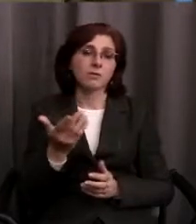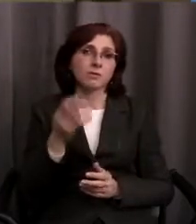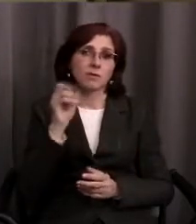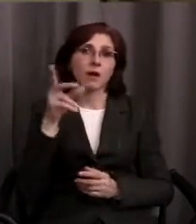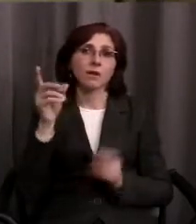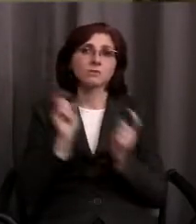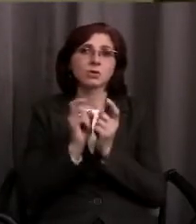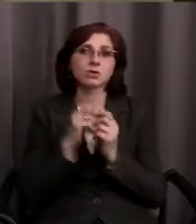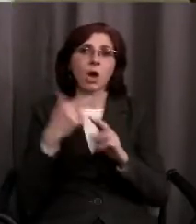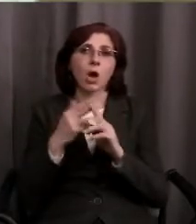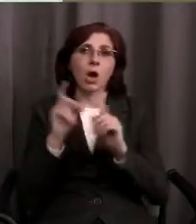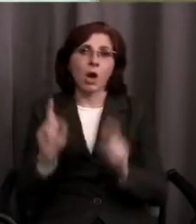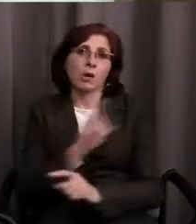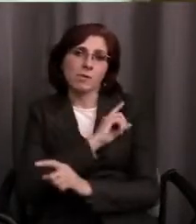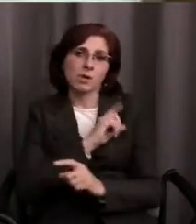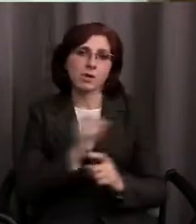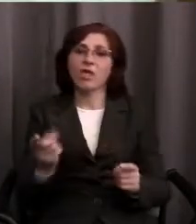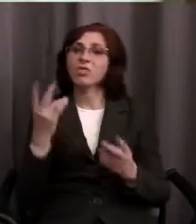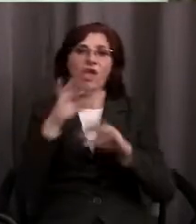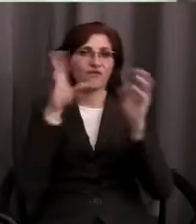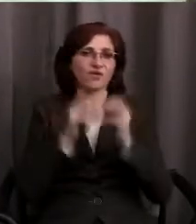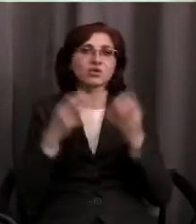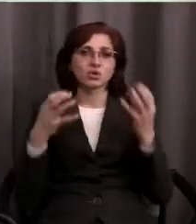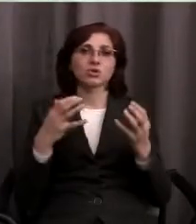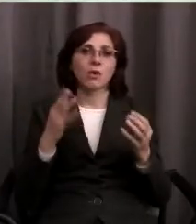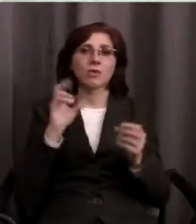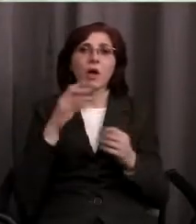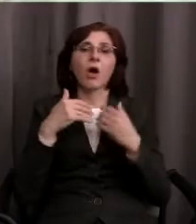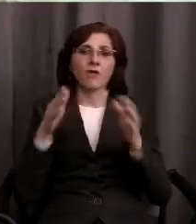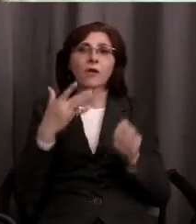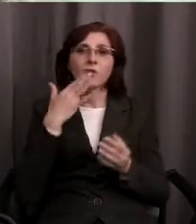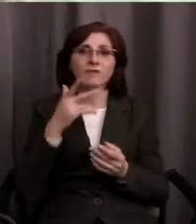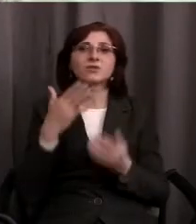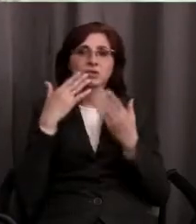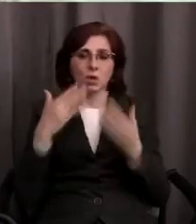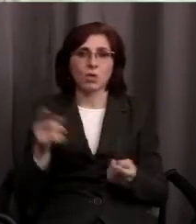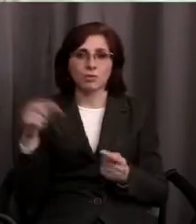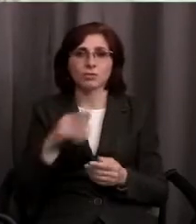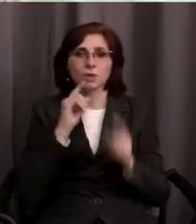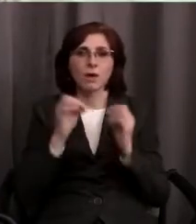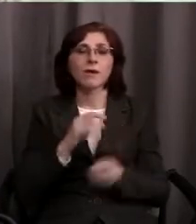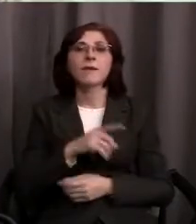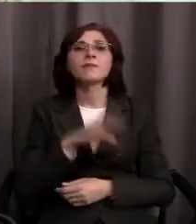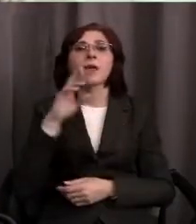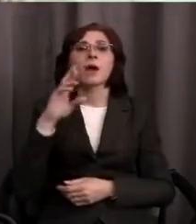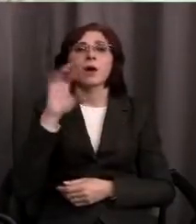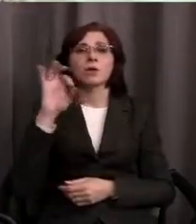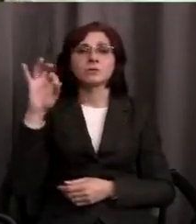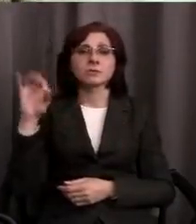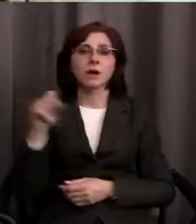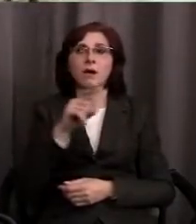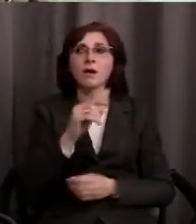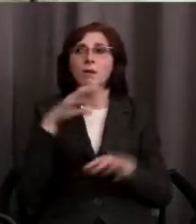przy chorych i nie wszyscy chcą tak otwarcie mówić. Dziękuję, Mariela. Andrzej Rossa,